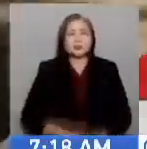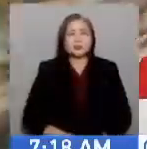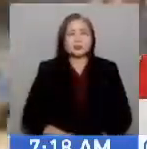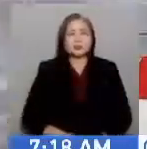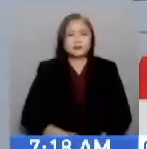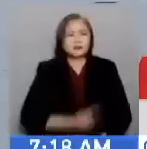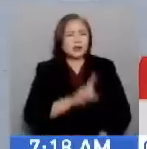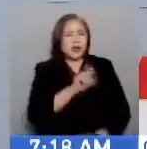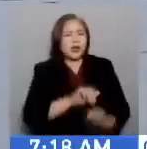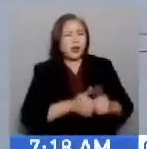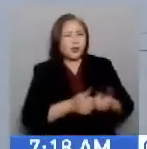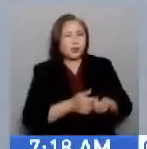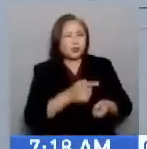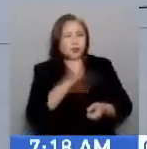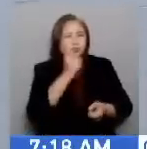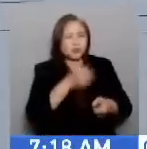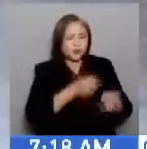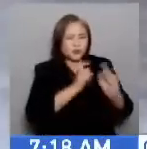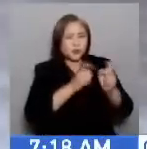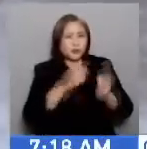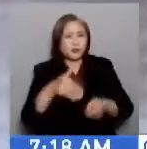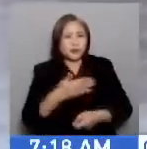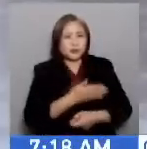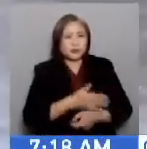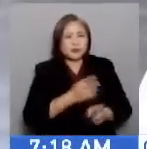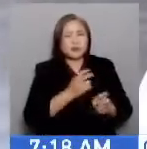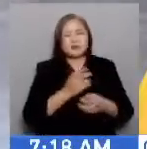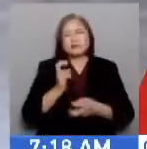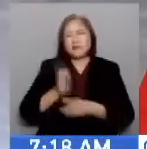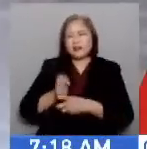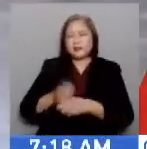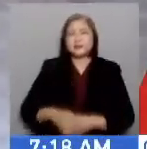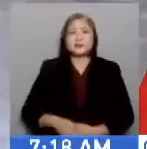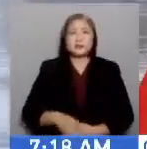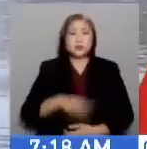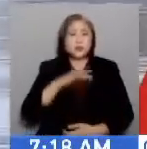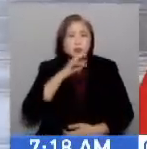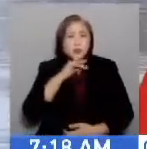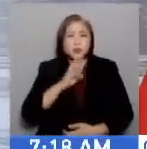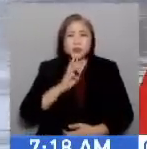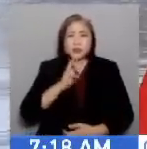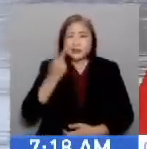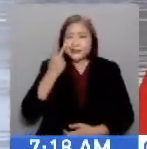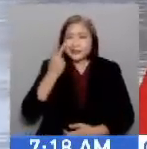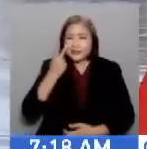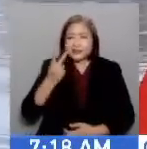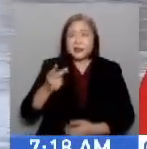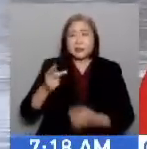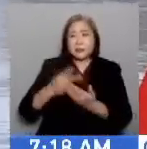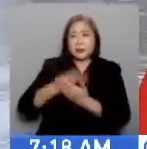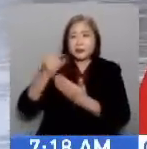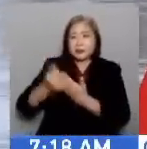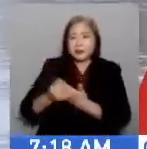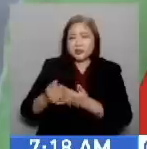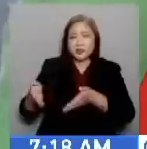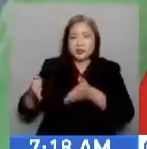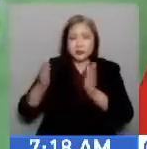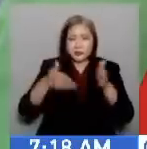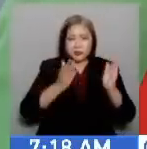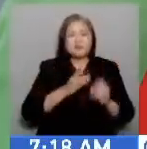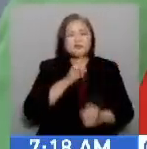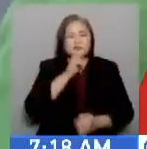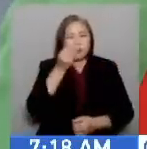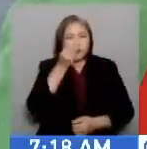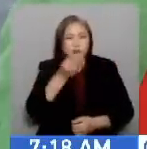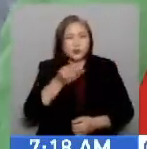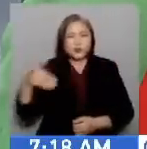mainaw. Maruming tubig at ilang proyekto sa lugar ang mga nakikita nilang dahilan sa pagkaunti ng mga isdang nahuhuli nila.